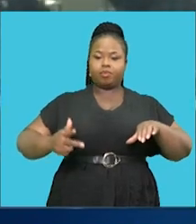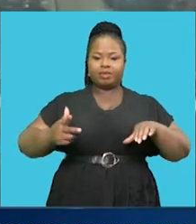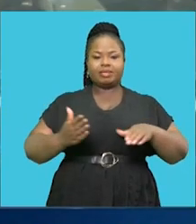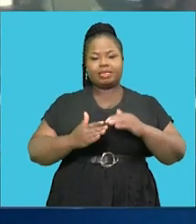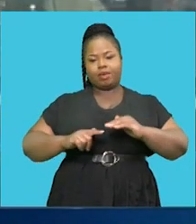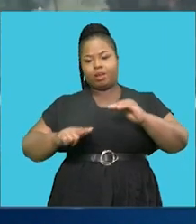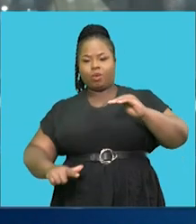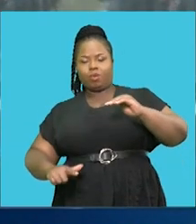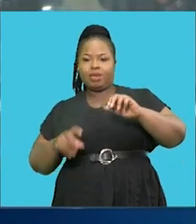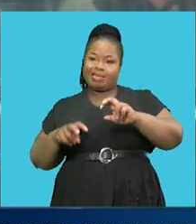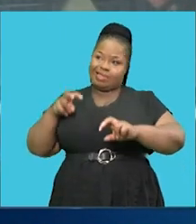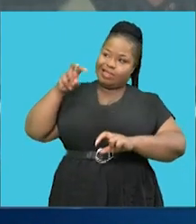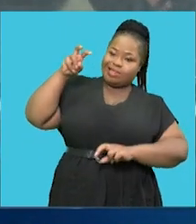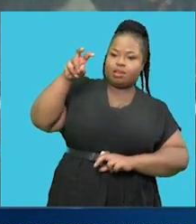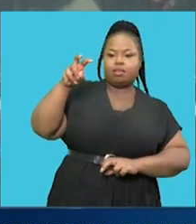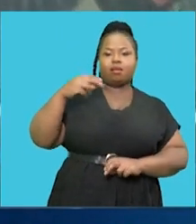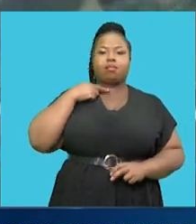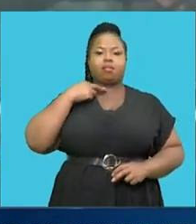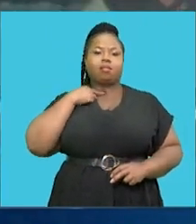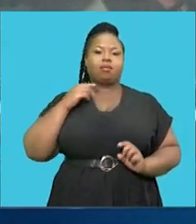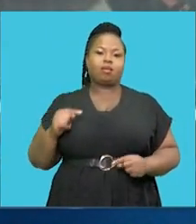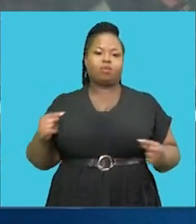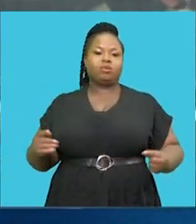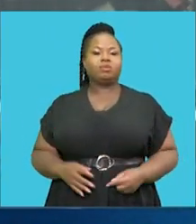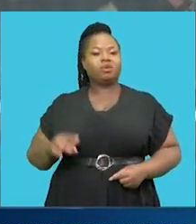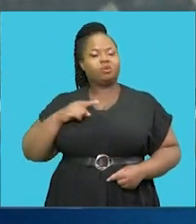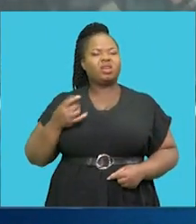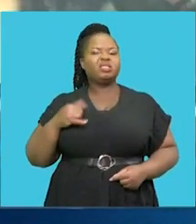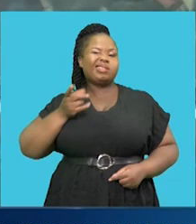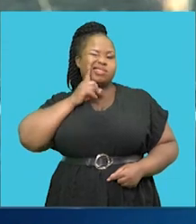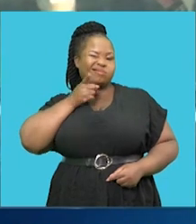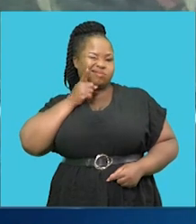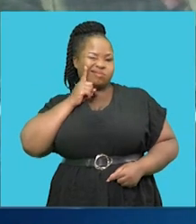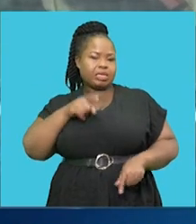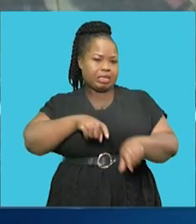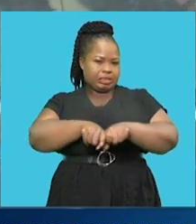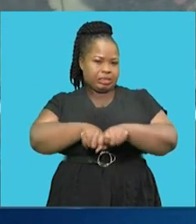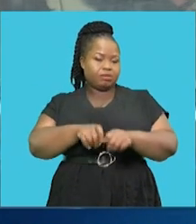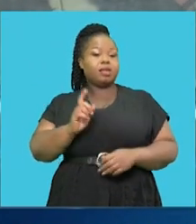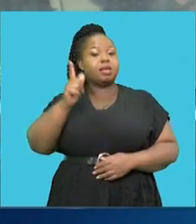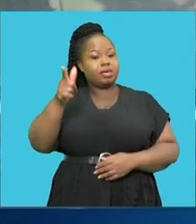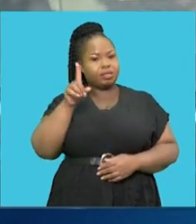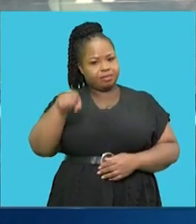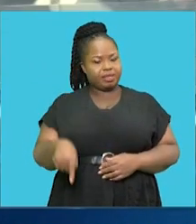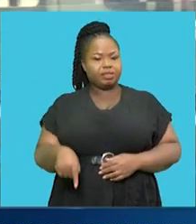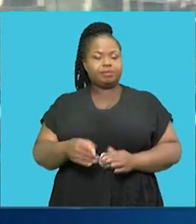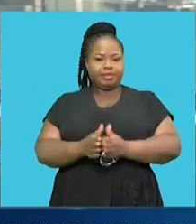aphansi abanye abantu abakwazi ukugibela and then ngoba kwamanje angithi basayi-testa yona le-train come in this cutting, maybe I think I'm